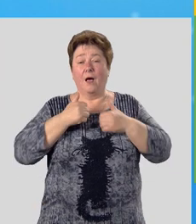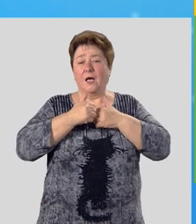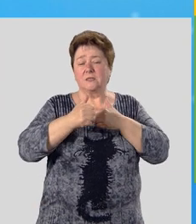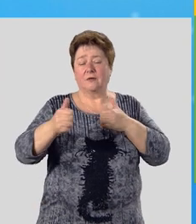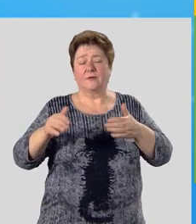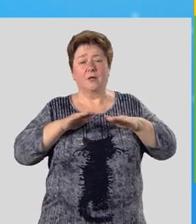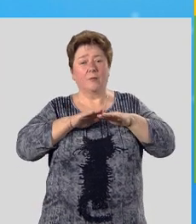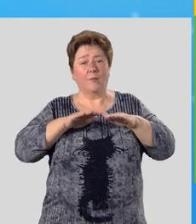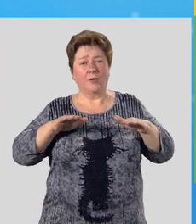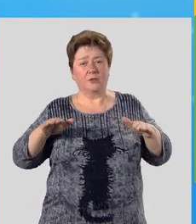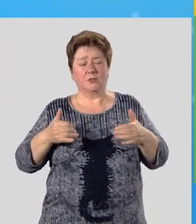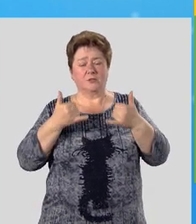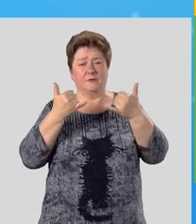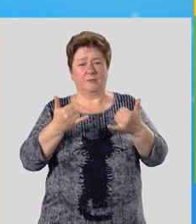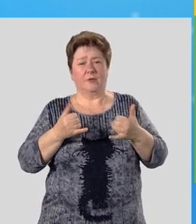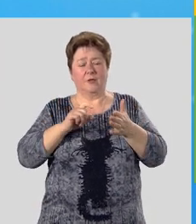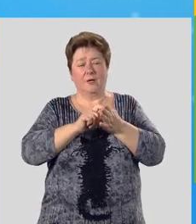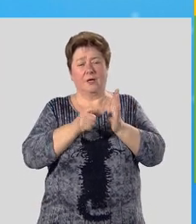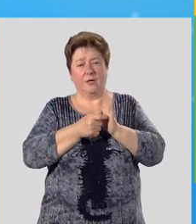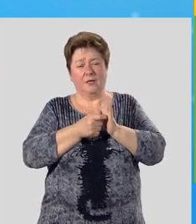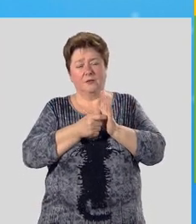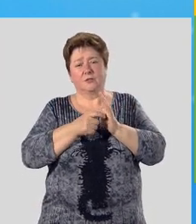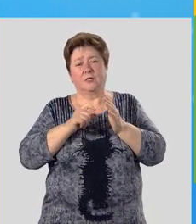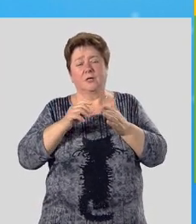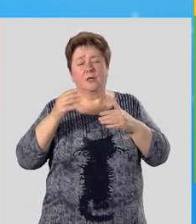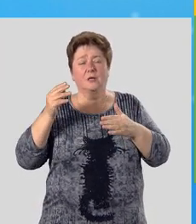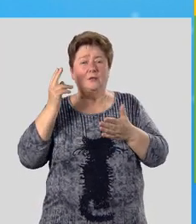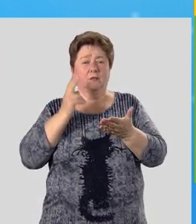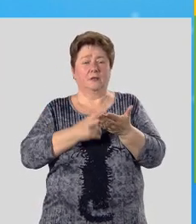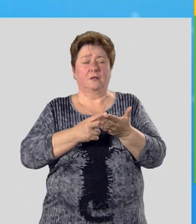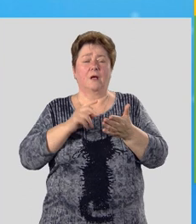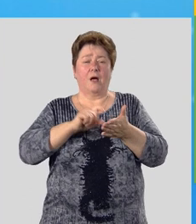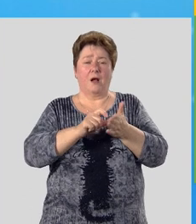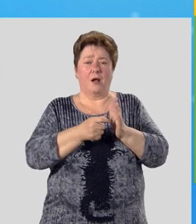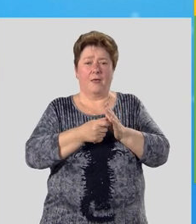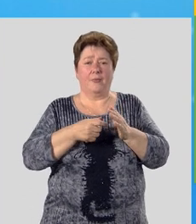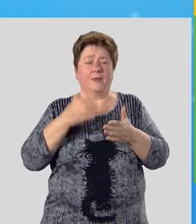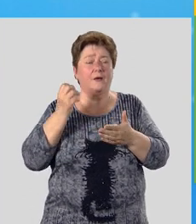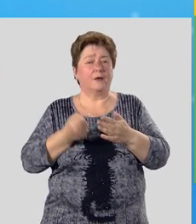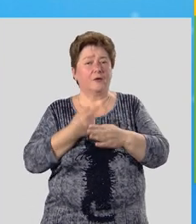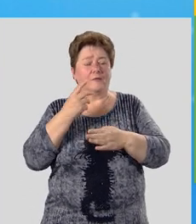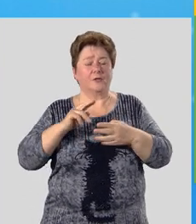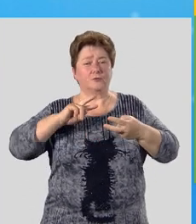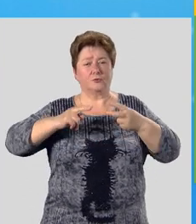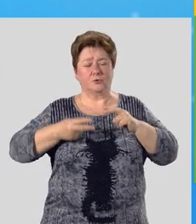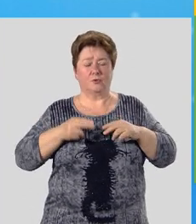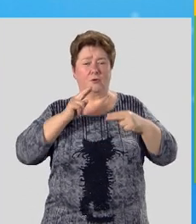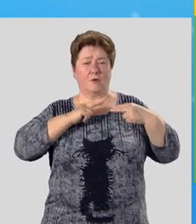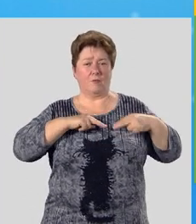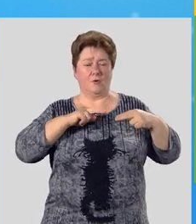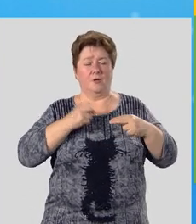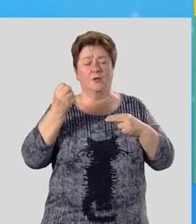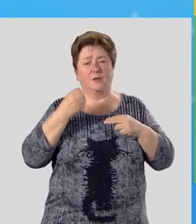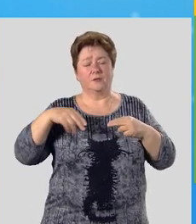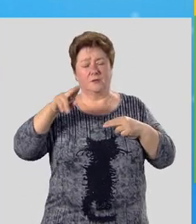Основные положения современной клеточной теории. Первое. Клетка является